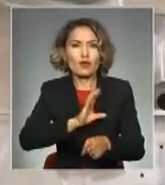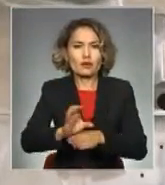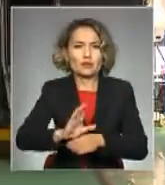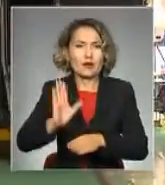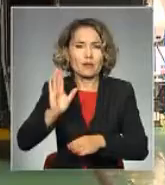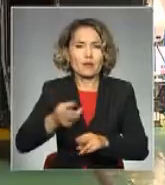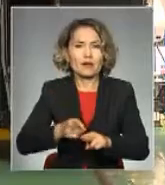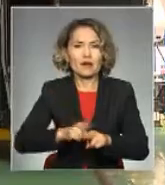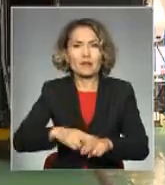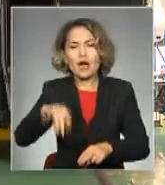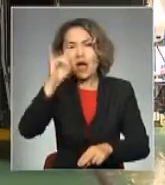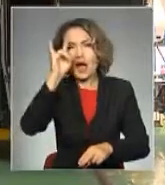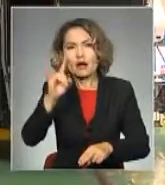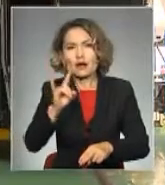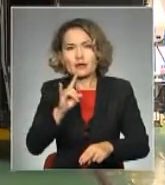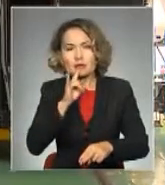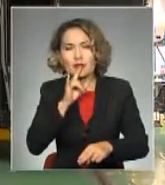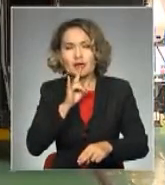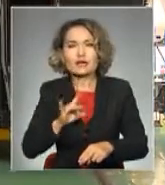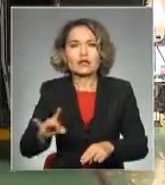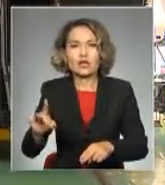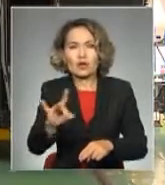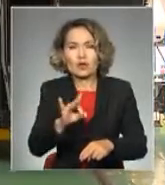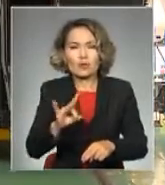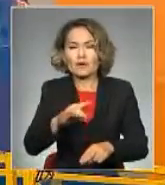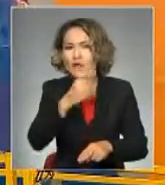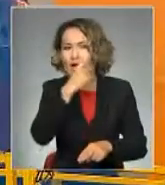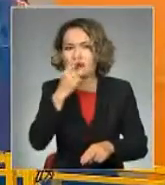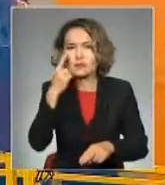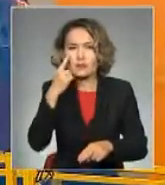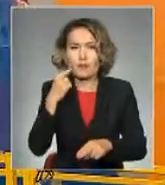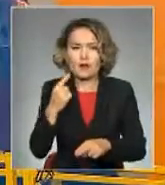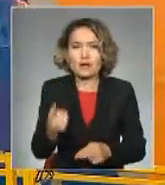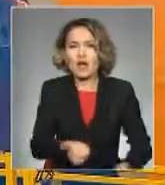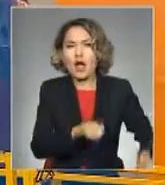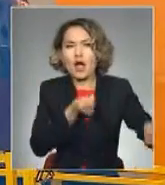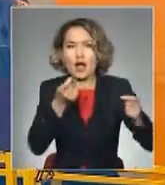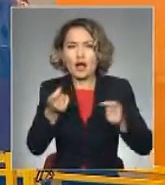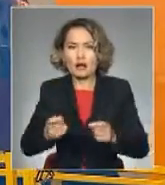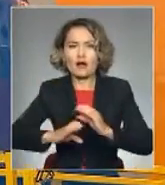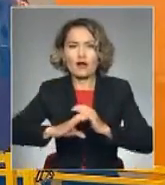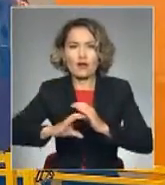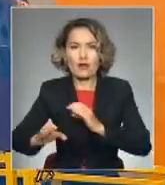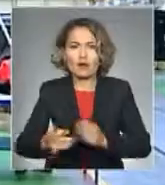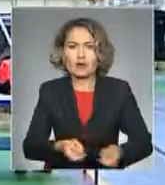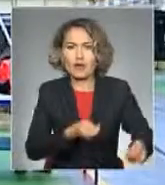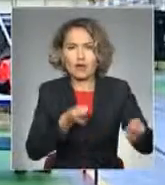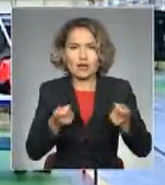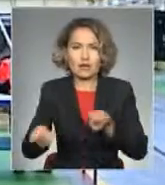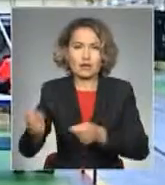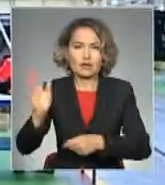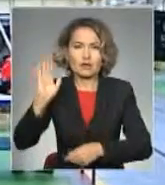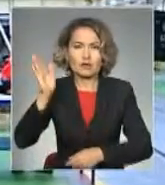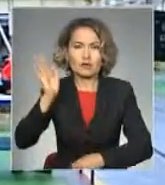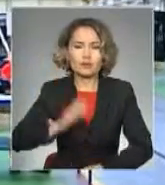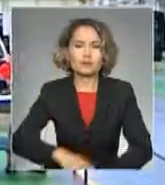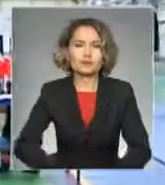Енді тауарлар елімізге темір жол, теңіз, көлік және әуе сынды бірнеше қатынас түрімен жеткізіледі.